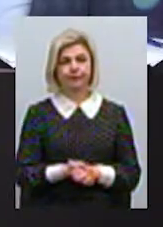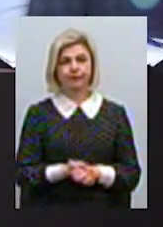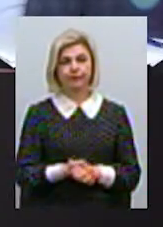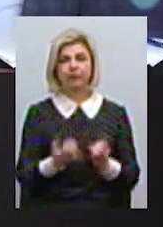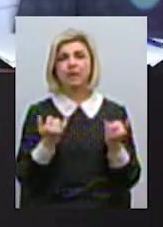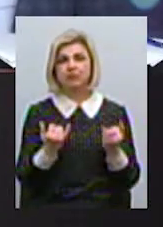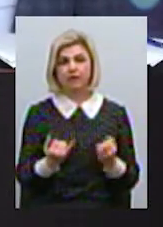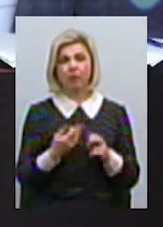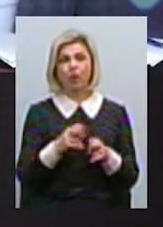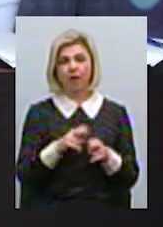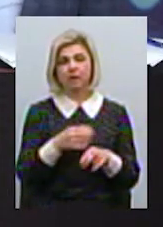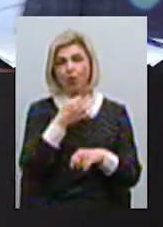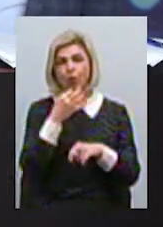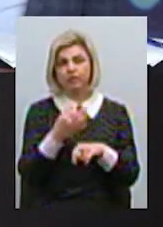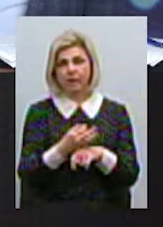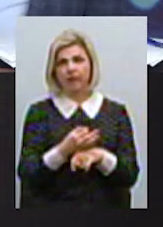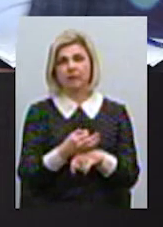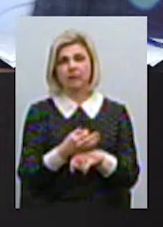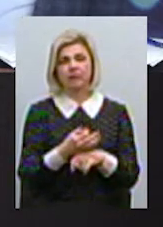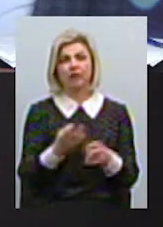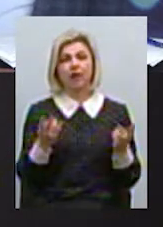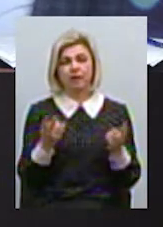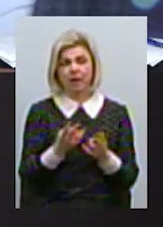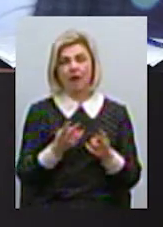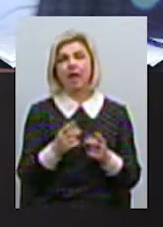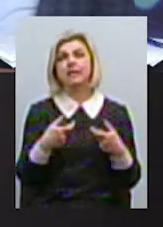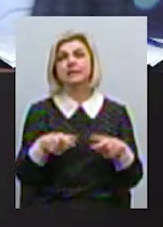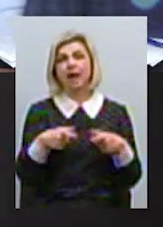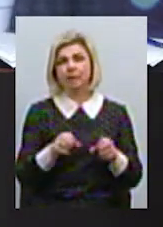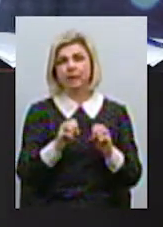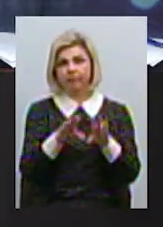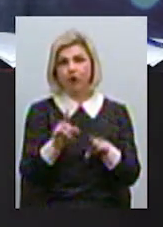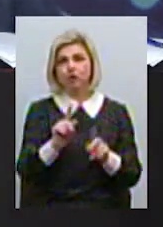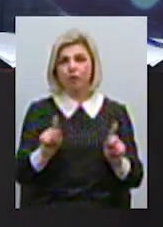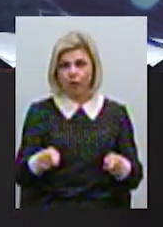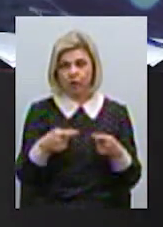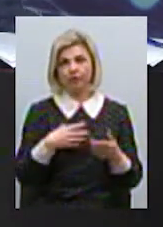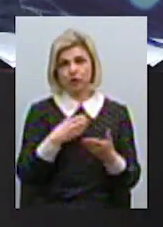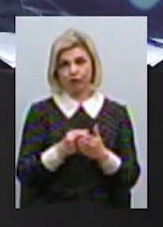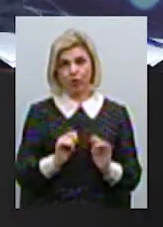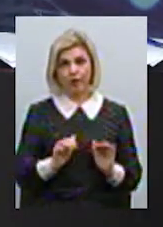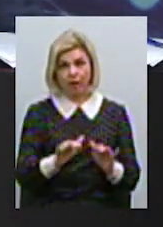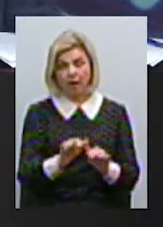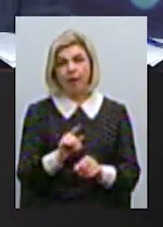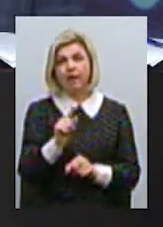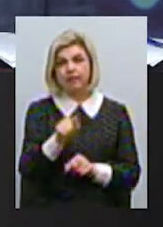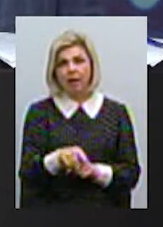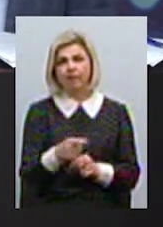Сьогодні це новий вид відповідальності. Якщо зупинили, то треба складати іспити для того, щоб поновити свою діяльність. І навіть